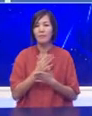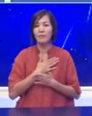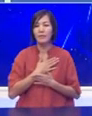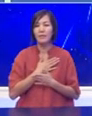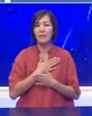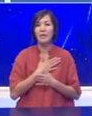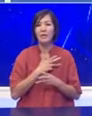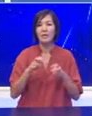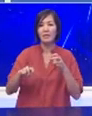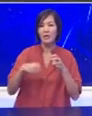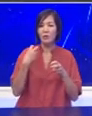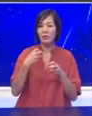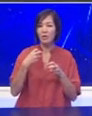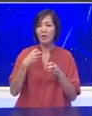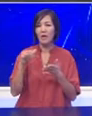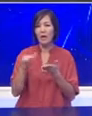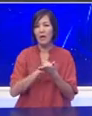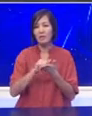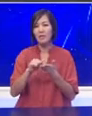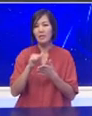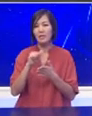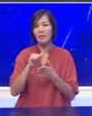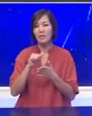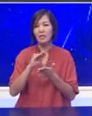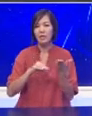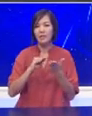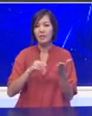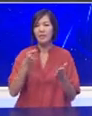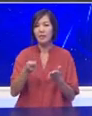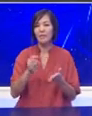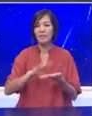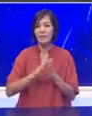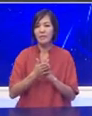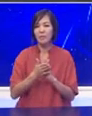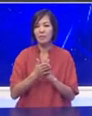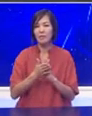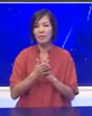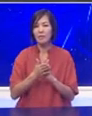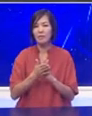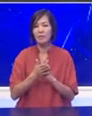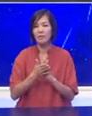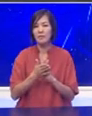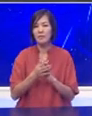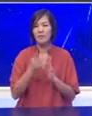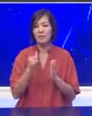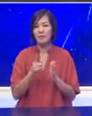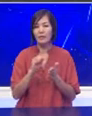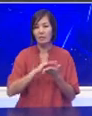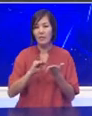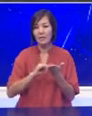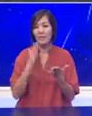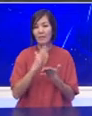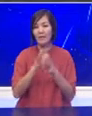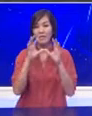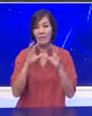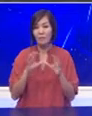дефектік актілер жасап беріп отырамыз шетіне жалға алушы ретінде. Біздің келісімшарты негізінде осындай бір бөлім бар. Ол жерде солай